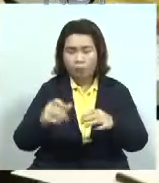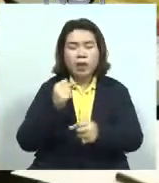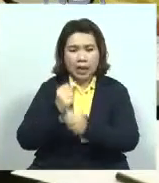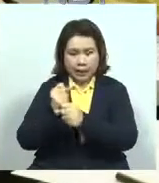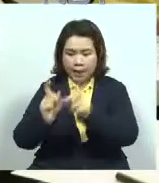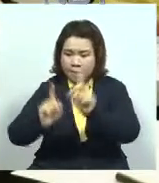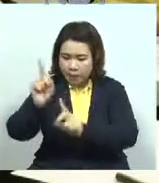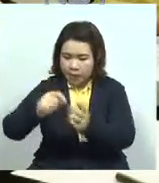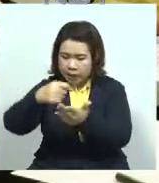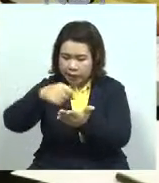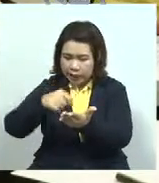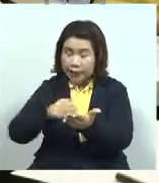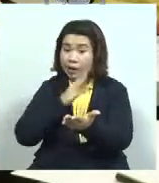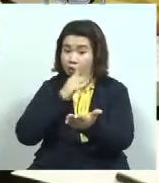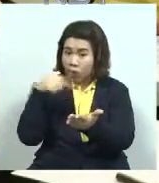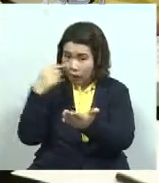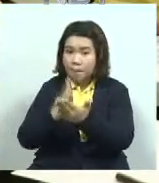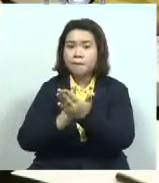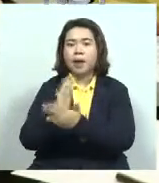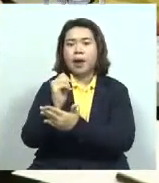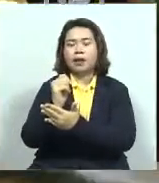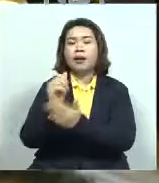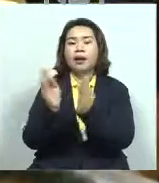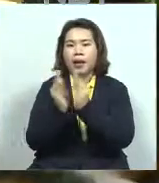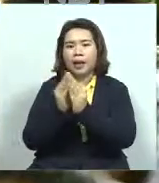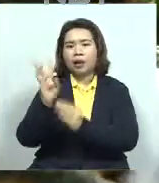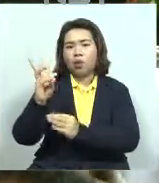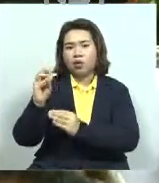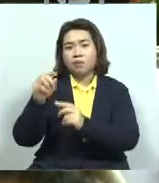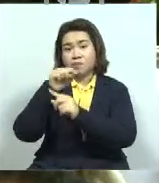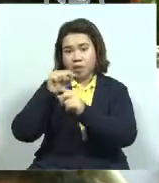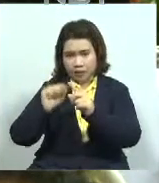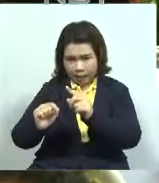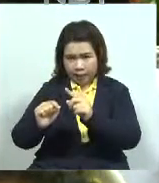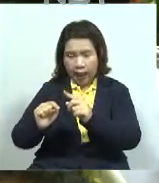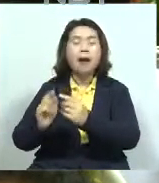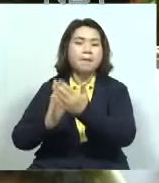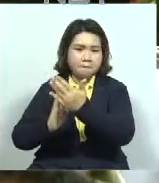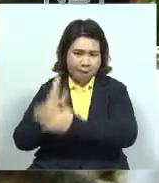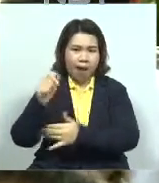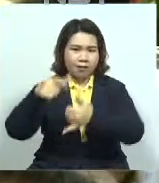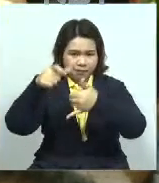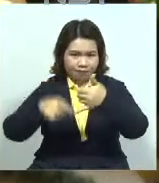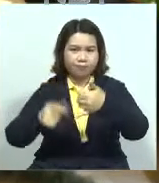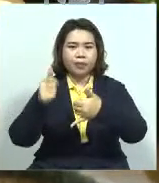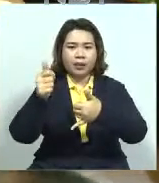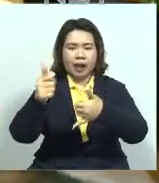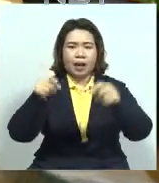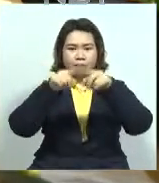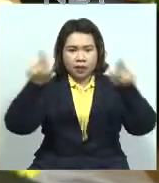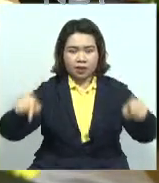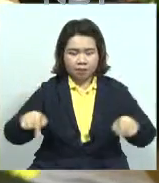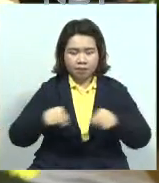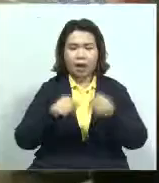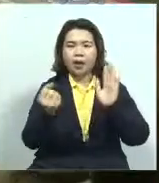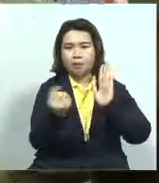แบบทดสอบผู้ที่ผ่านการทดสอบเกินร้อยละ60จะถือว่าเป็นผู้ที่ผ่านการประเมินพร้อมทั้งจะได้รับใบประ